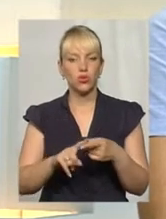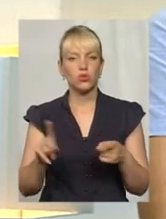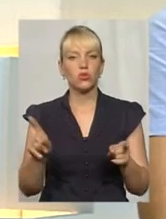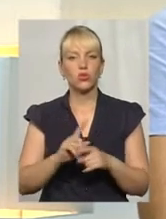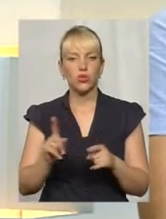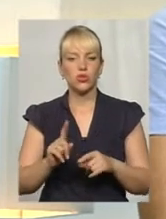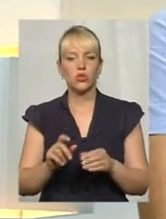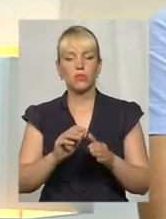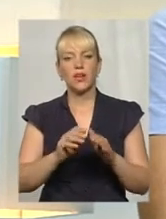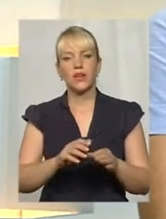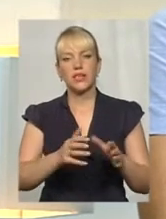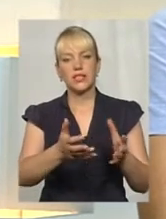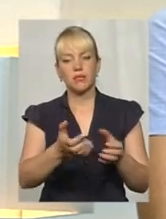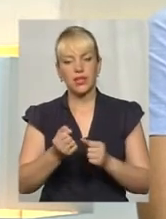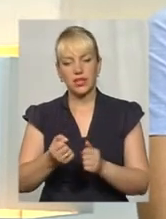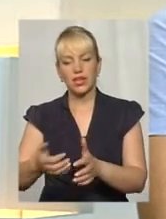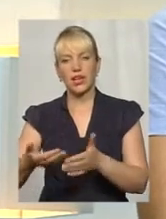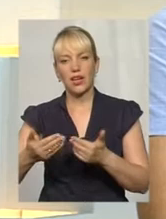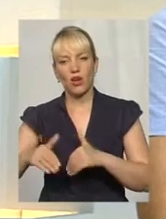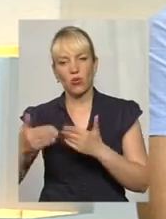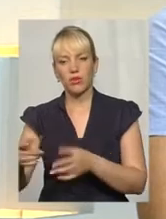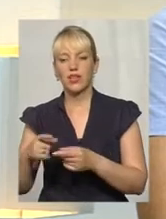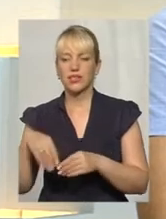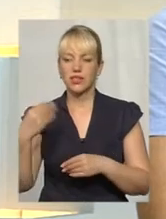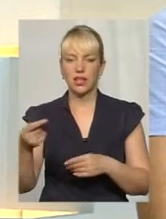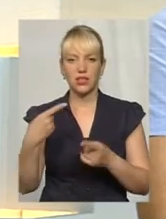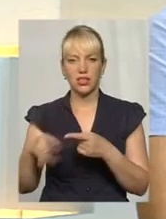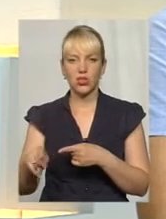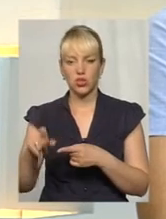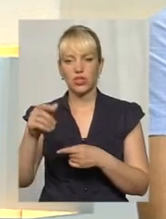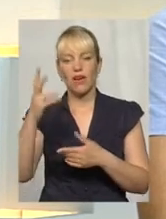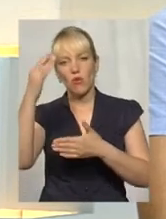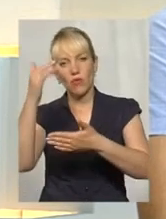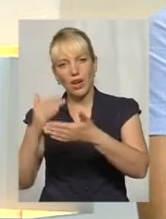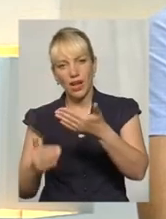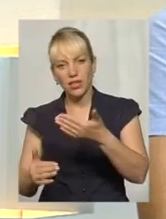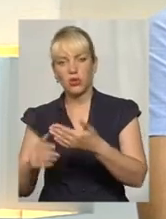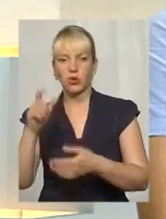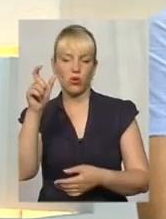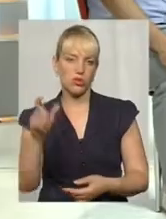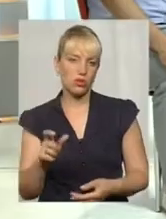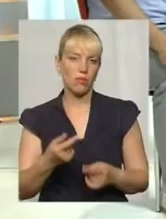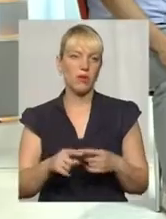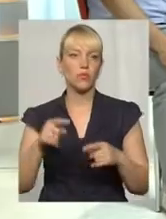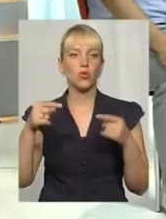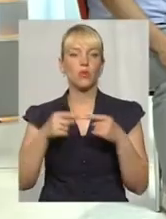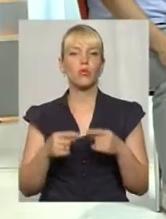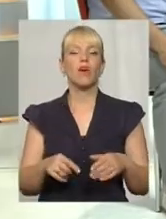відкликати рекомендацію і дати рекомендацію наступній у рейтингу особі. Тобто